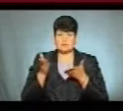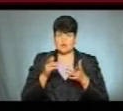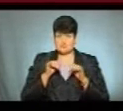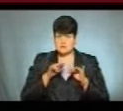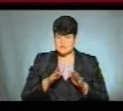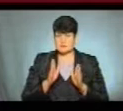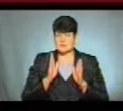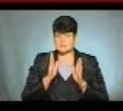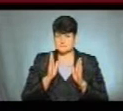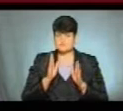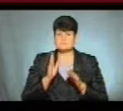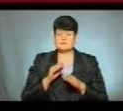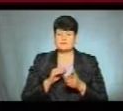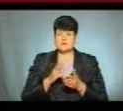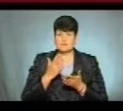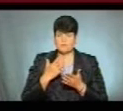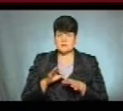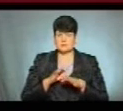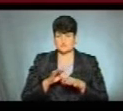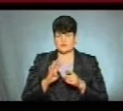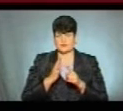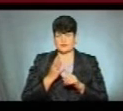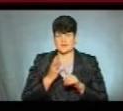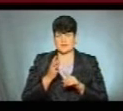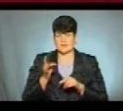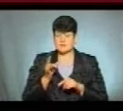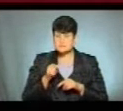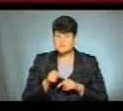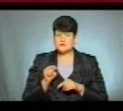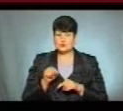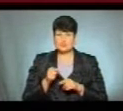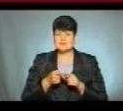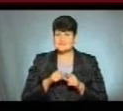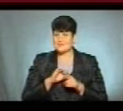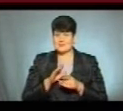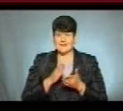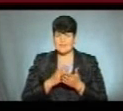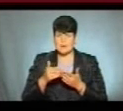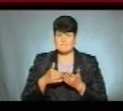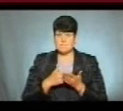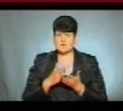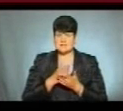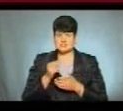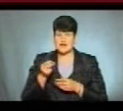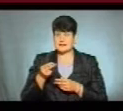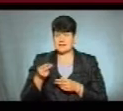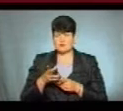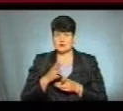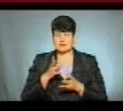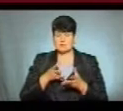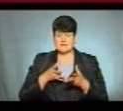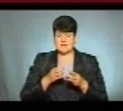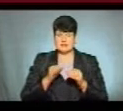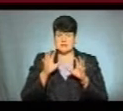який відбувається, повторюю, вже вчетверте. Відтак, оскільки воно не є політичною агітацією, воно не підпадає під дію